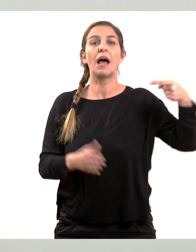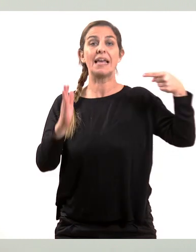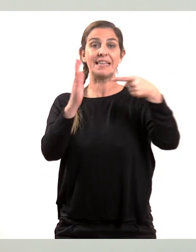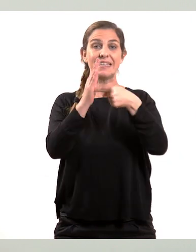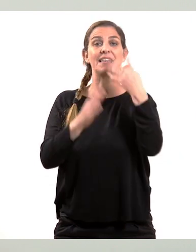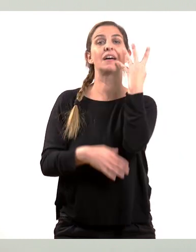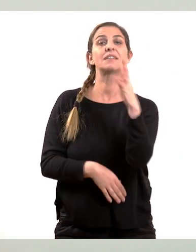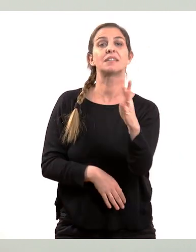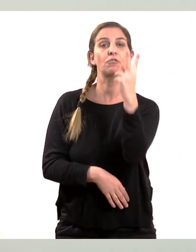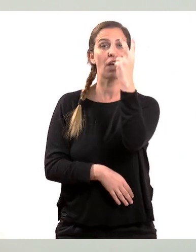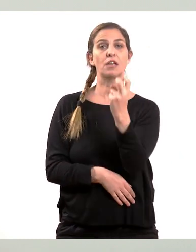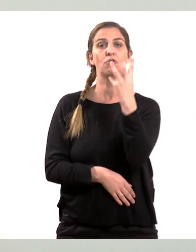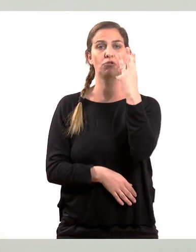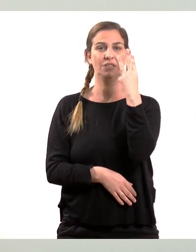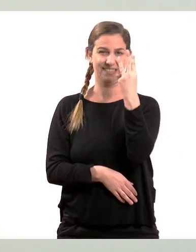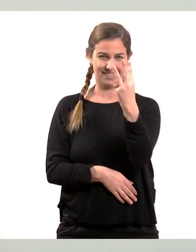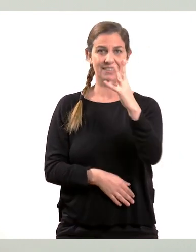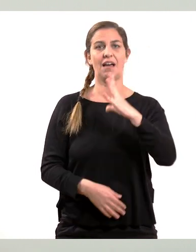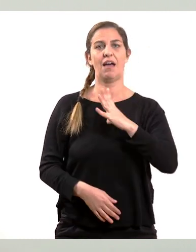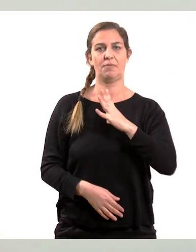1.423 επιβάτες.